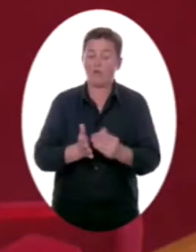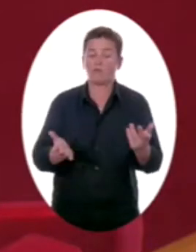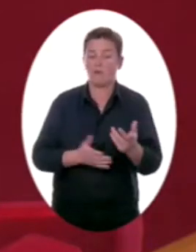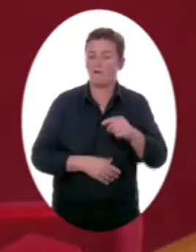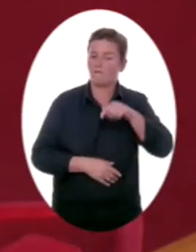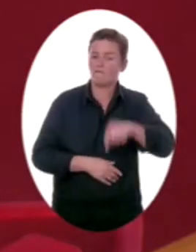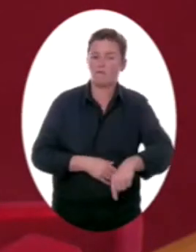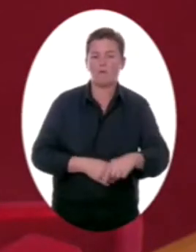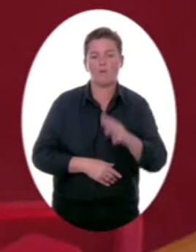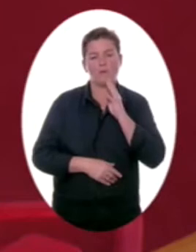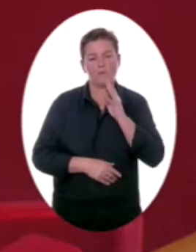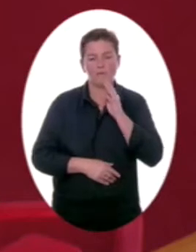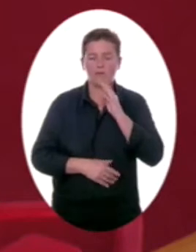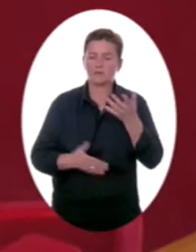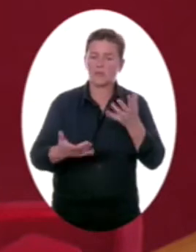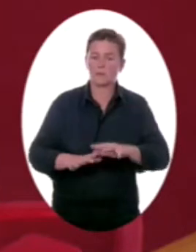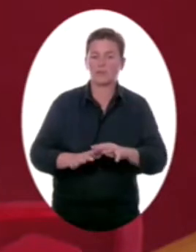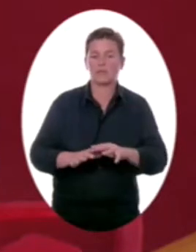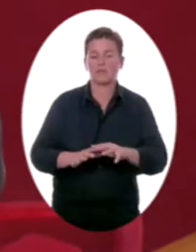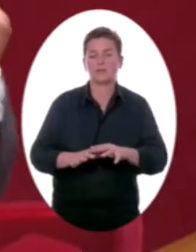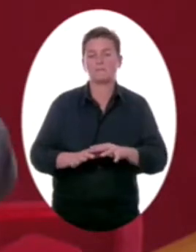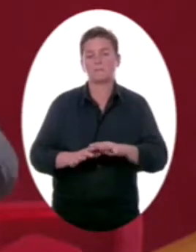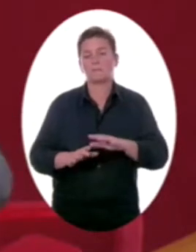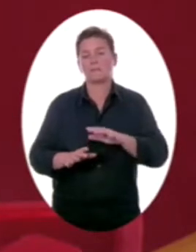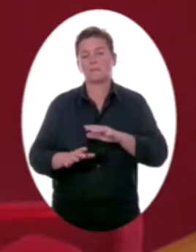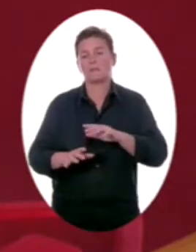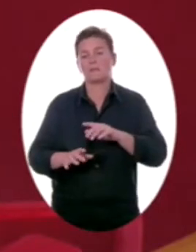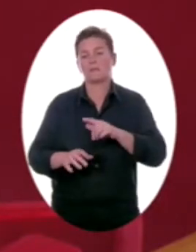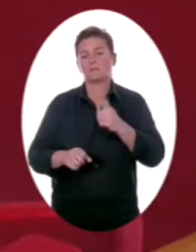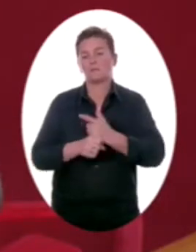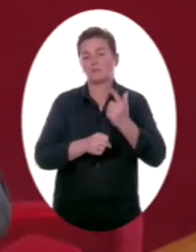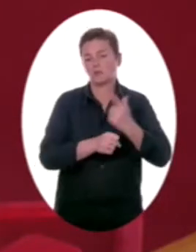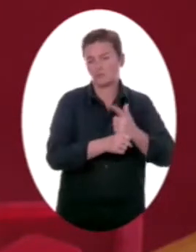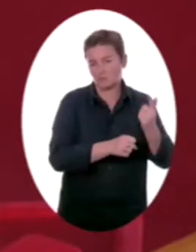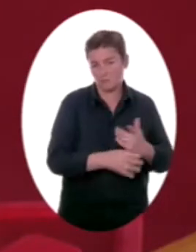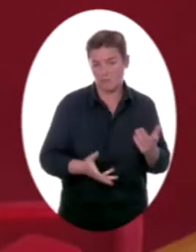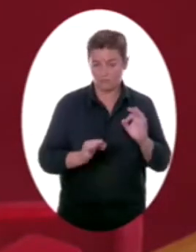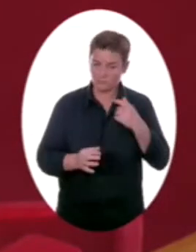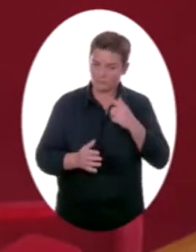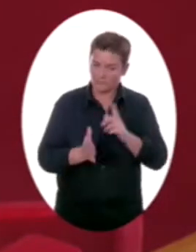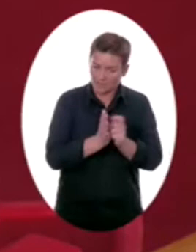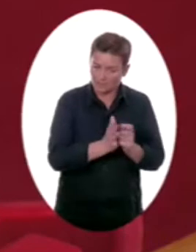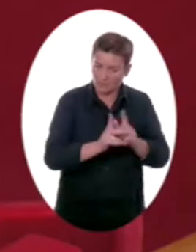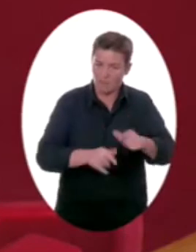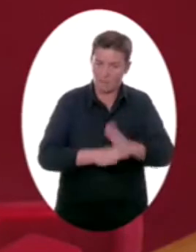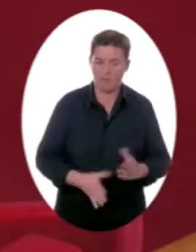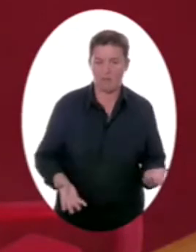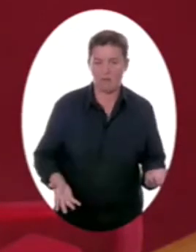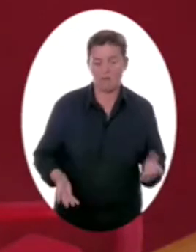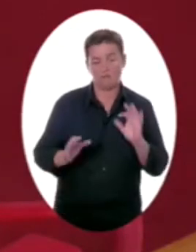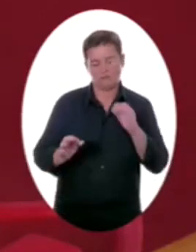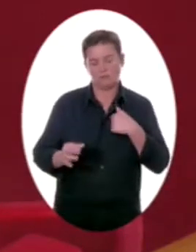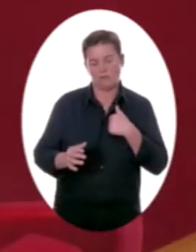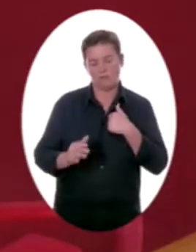qu'elle devait se réunir tous les 2 ans, et donc vous avez bien précisé le calendrier de réunion. Donc j'en profite pour